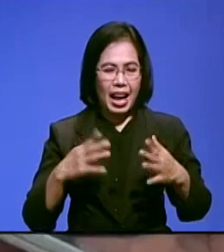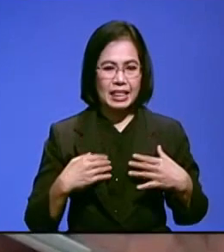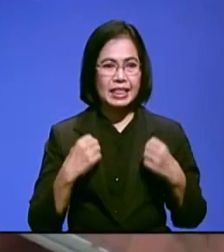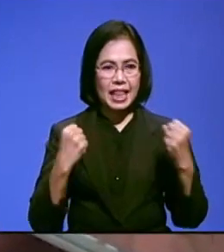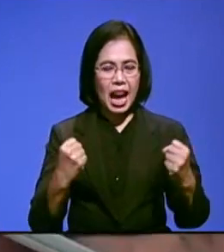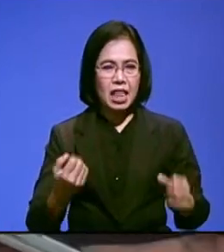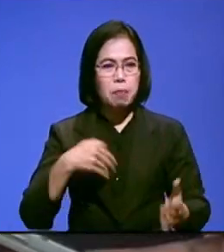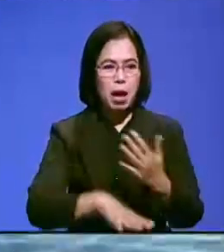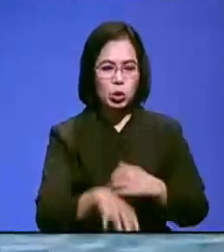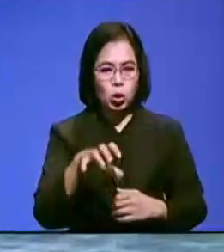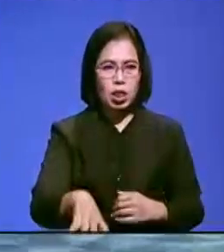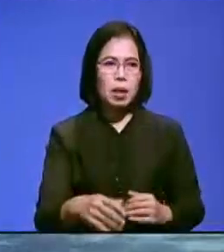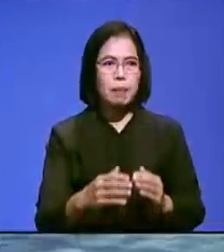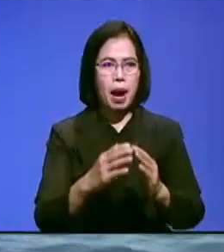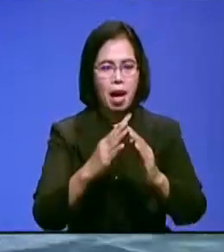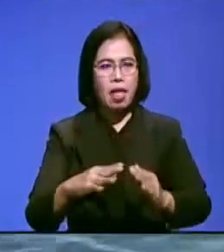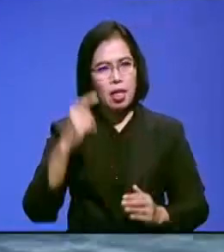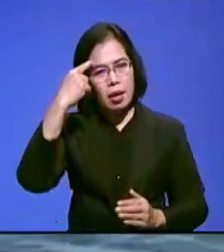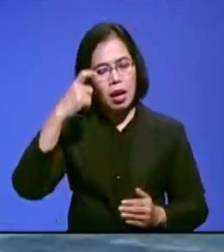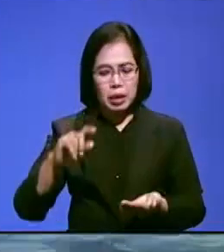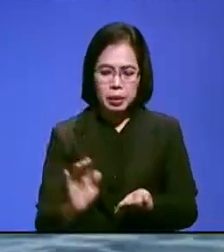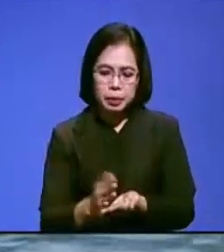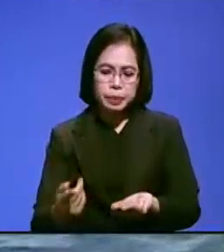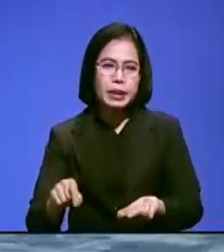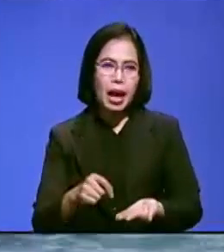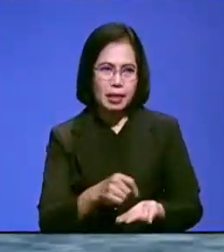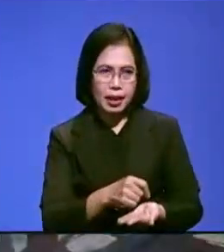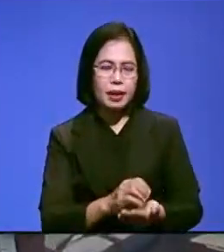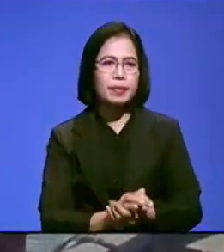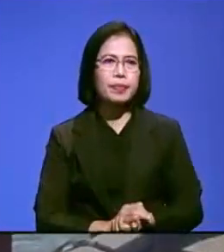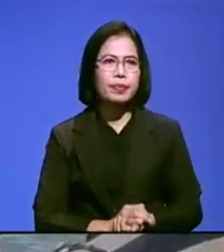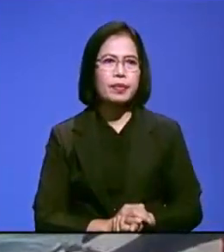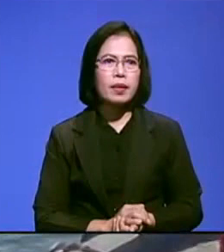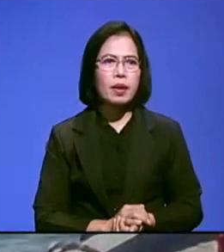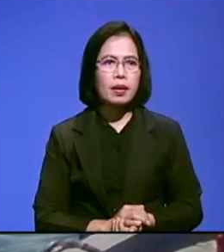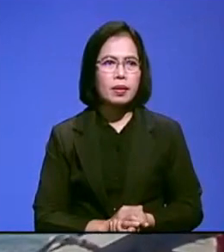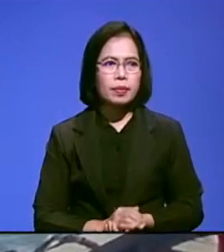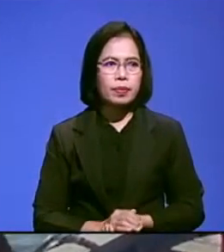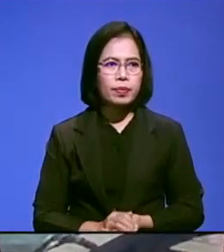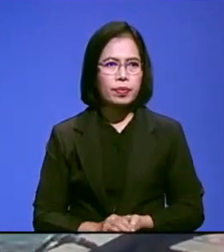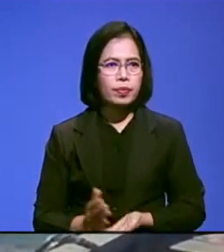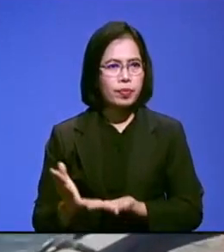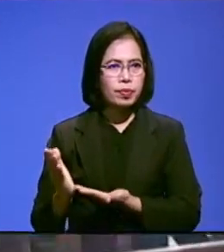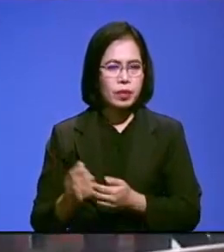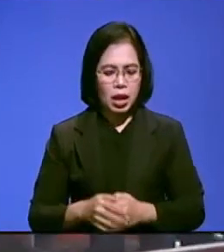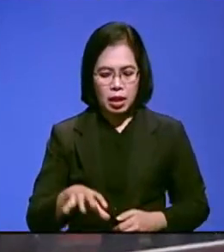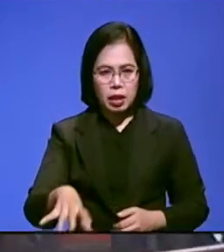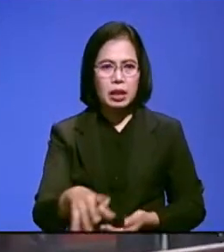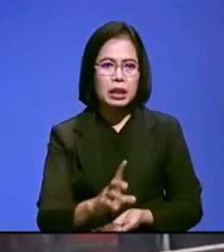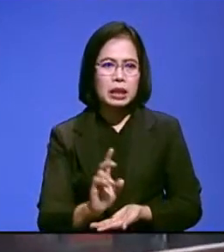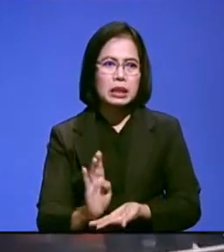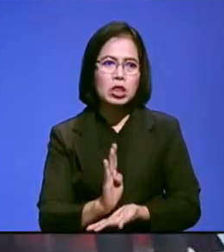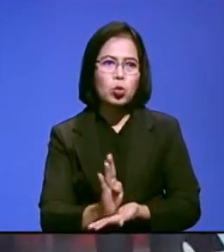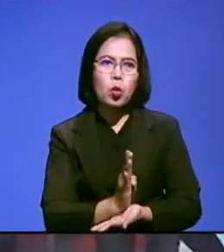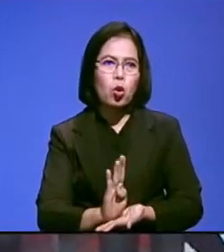pesantren, ini tidak tertular. Gelombang arus balik para santri ke pondok pesantren di sekitar kawasan Tapal Kuda dan Situbondo diperkirakan